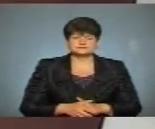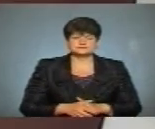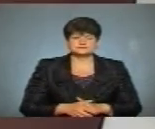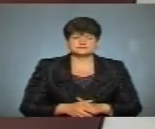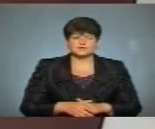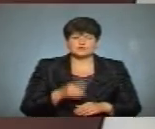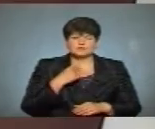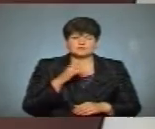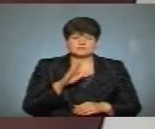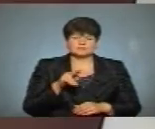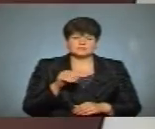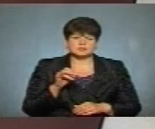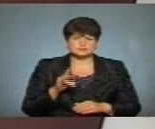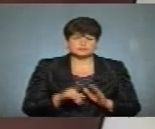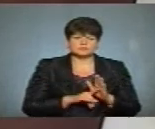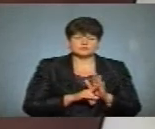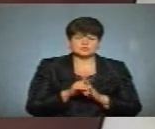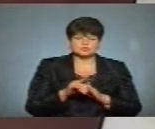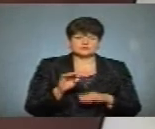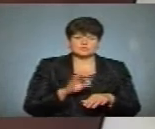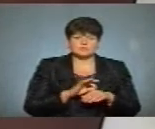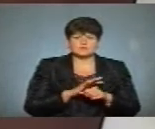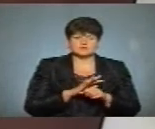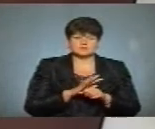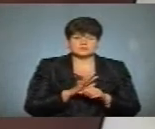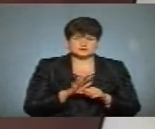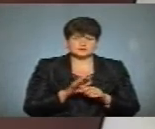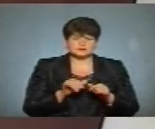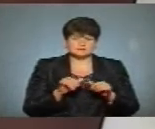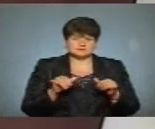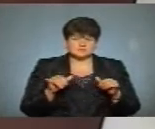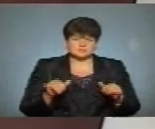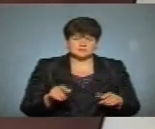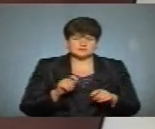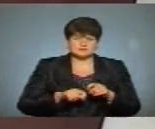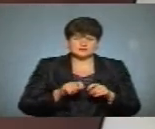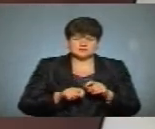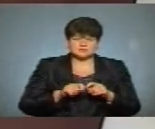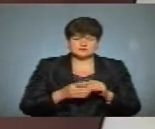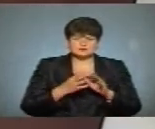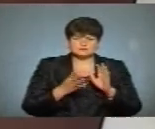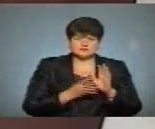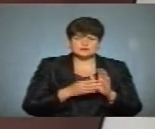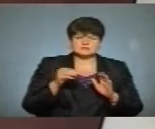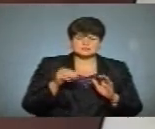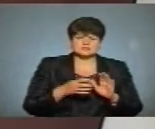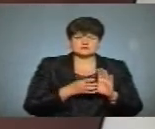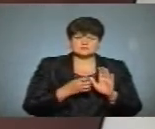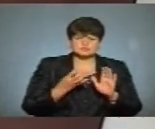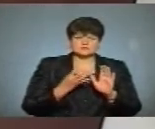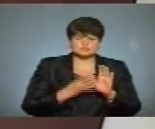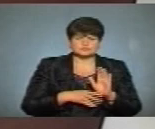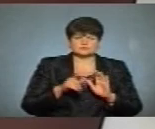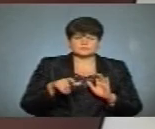словами Володимира Паничева, від початку пандемії методом полімеразно-ланцюгової реакції протестували 19 990